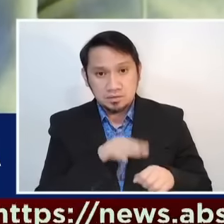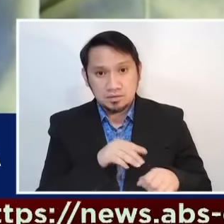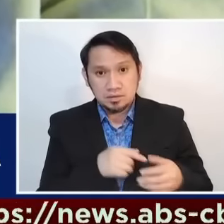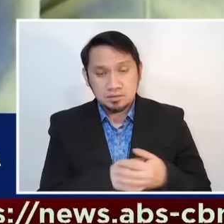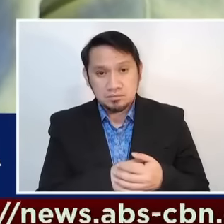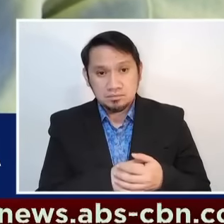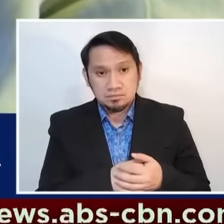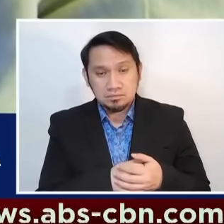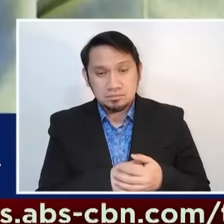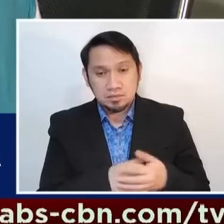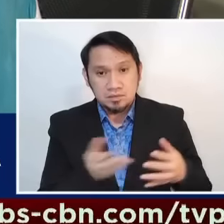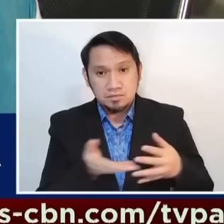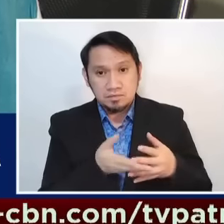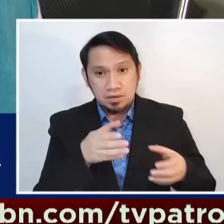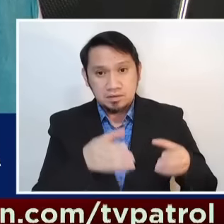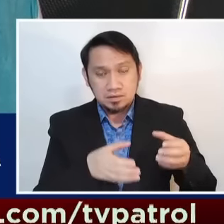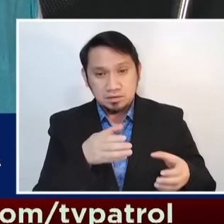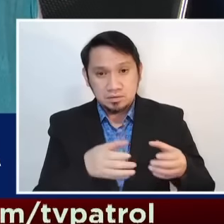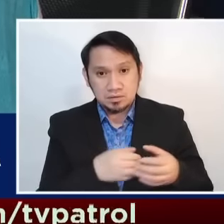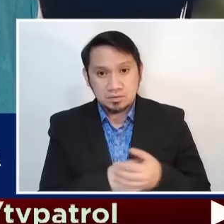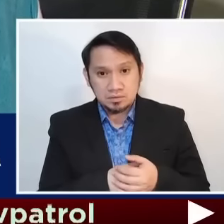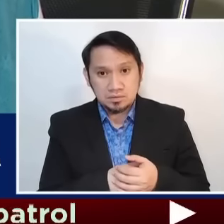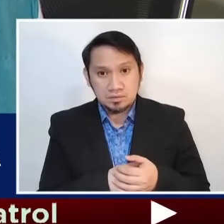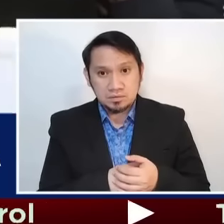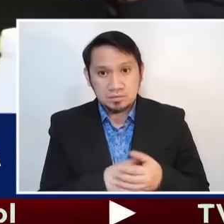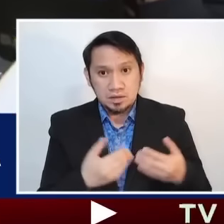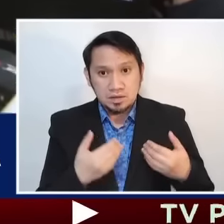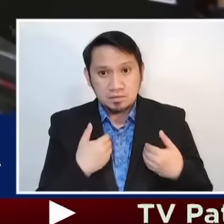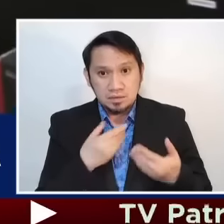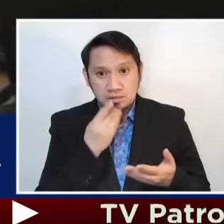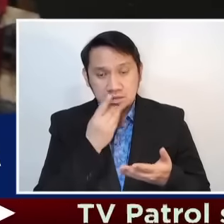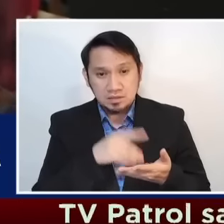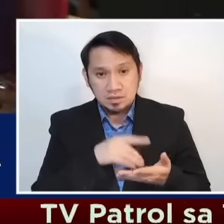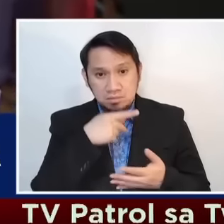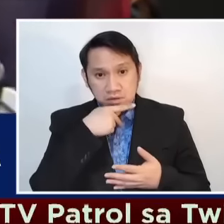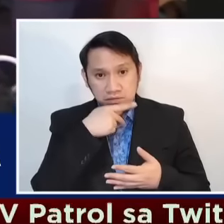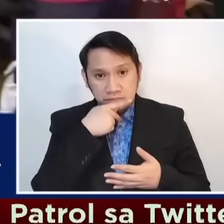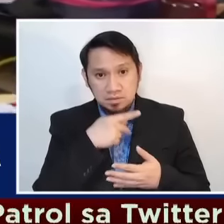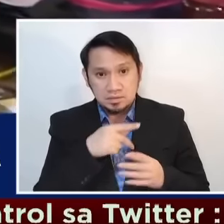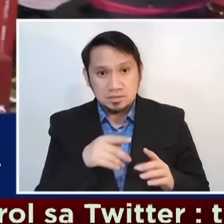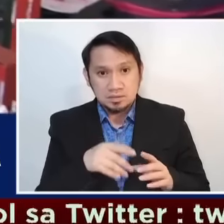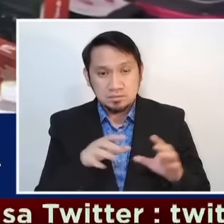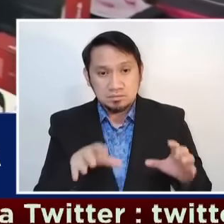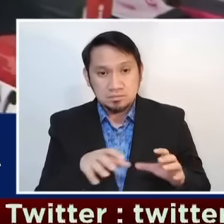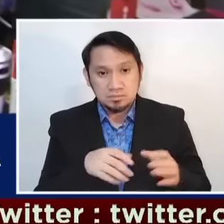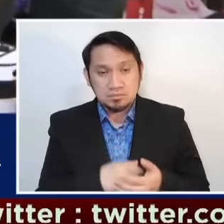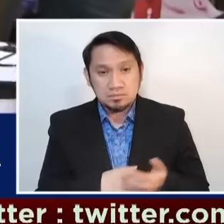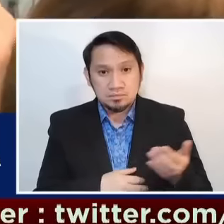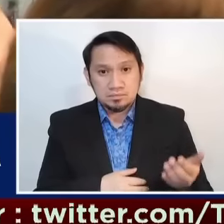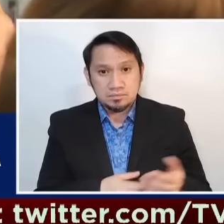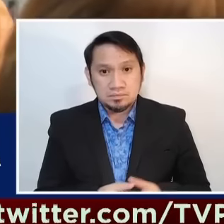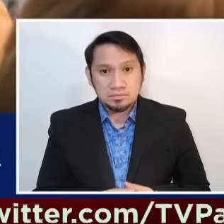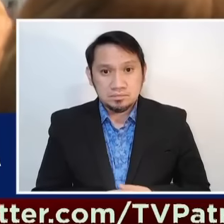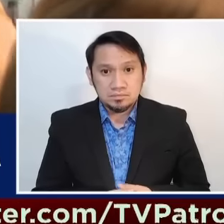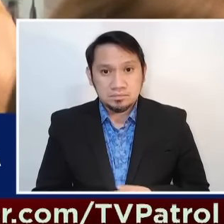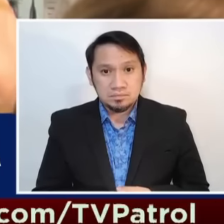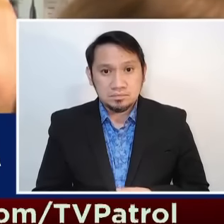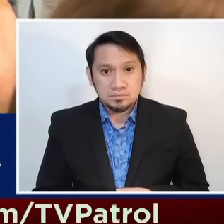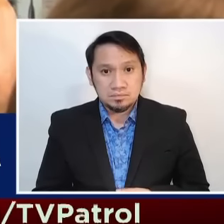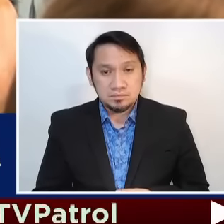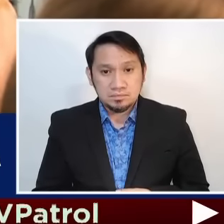ng lending agency ng paglabag sa Data Privacy Act of 2012. Jack Batallones, ABS-CBN News.